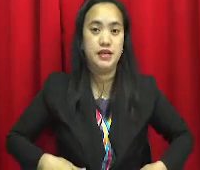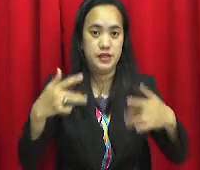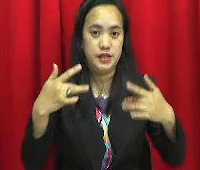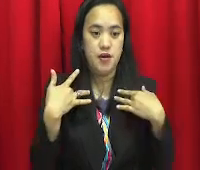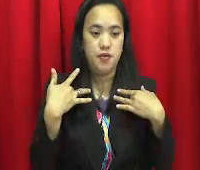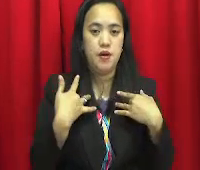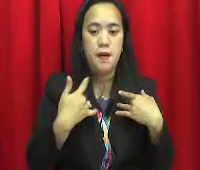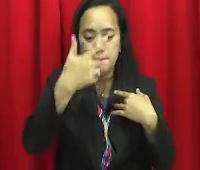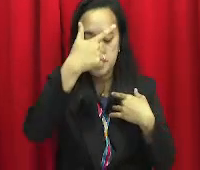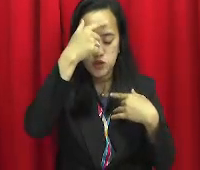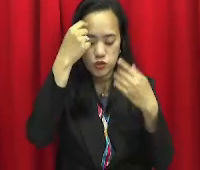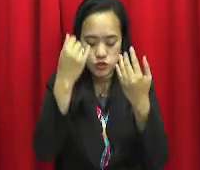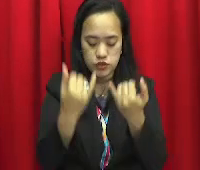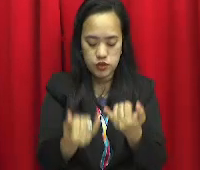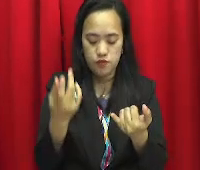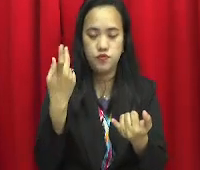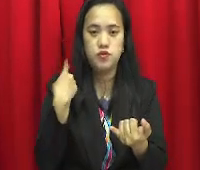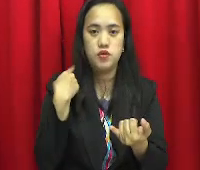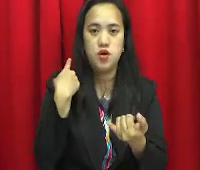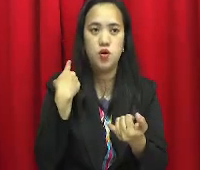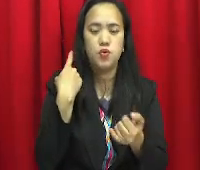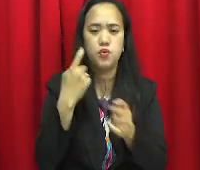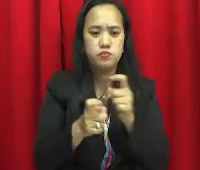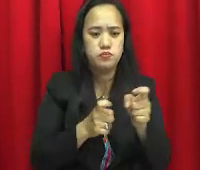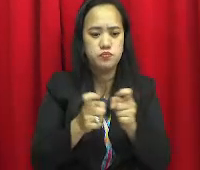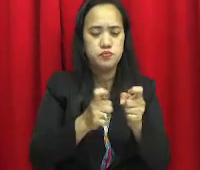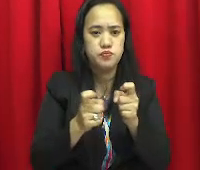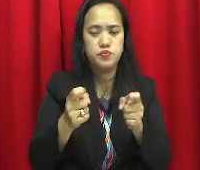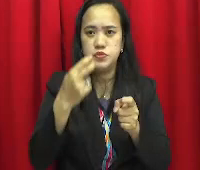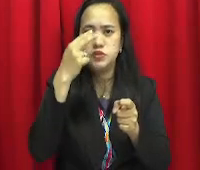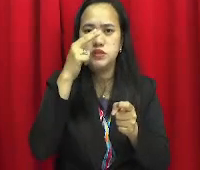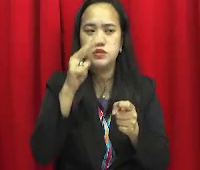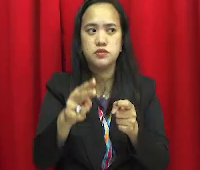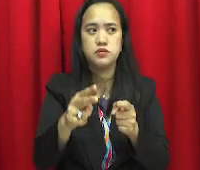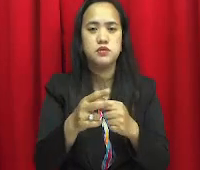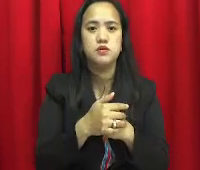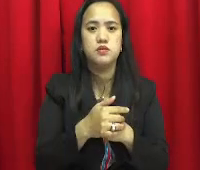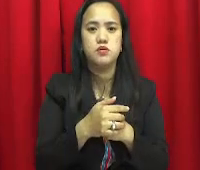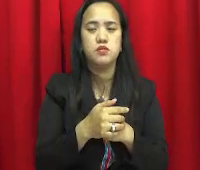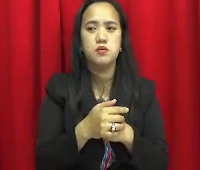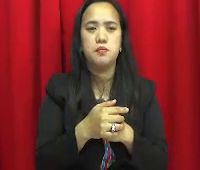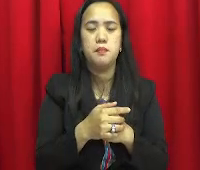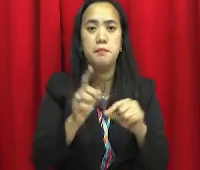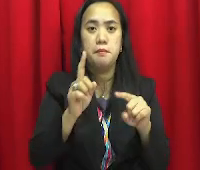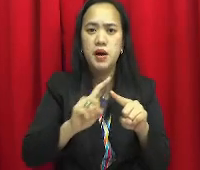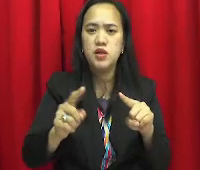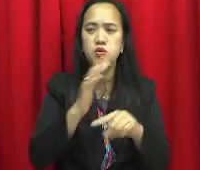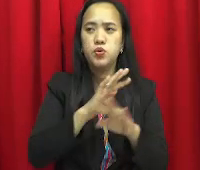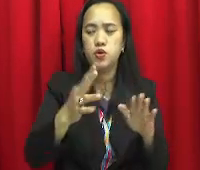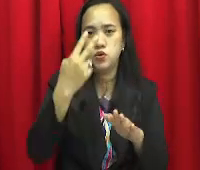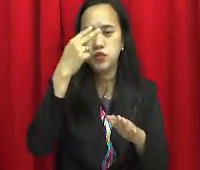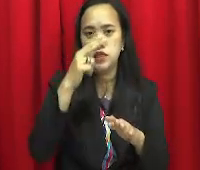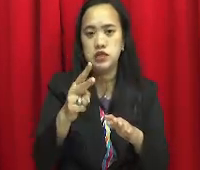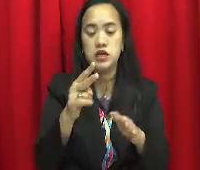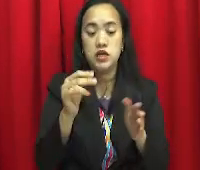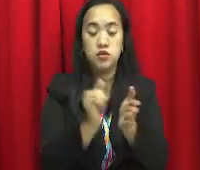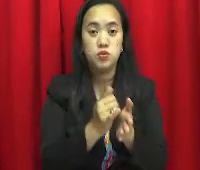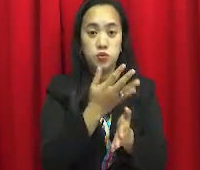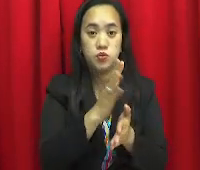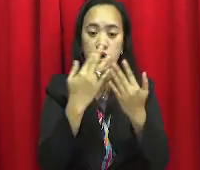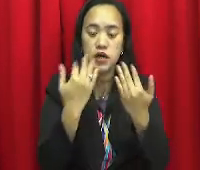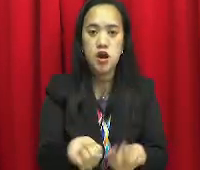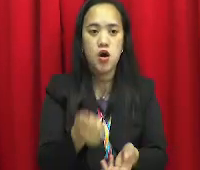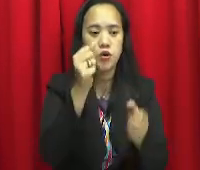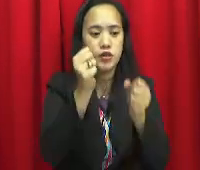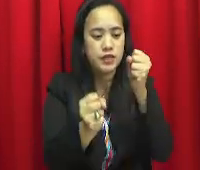ka na, eh pwede ka nang magbasa ng text, pero hindi mo alam, may dinadrive ka pala. Uh-huh. Di ba? So kapag ka